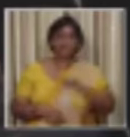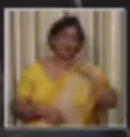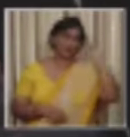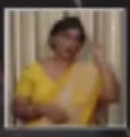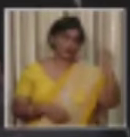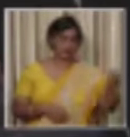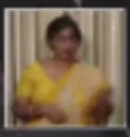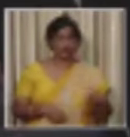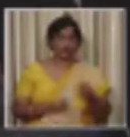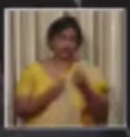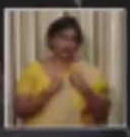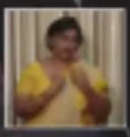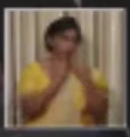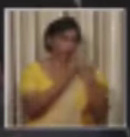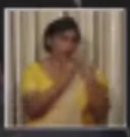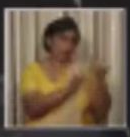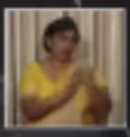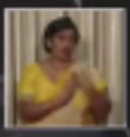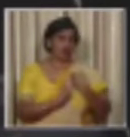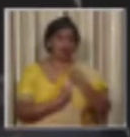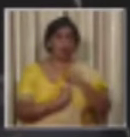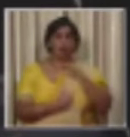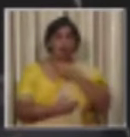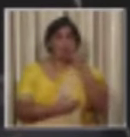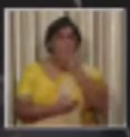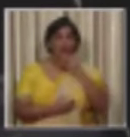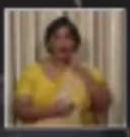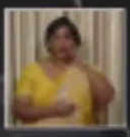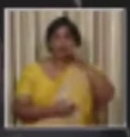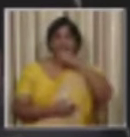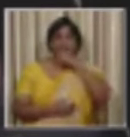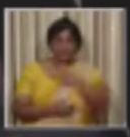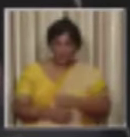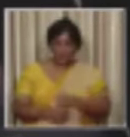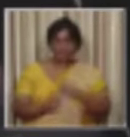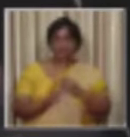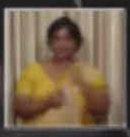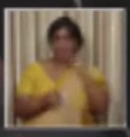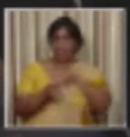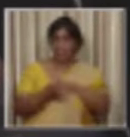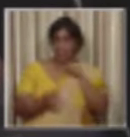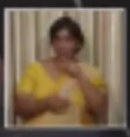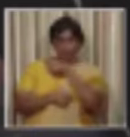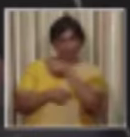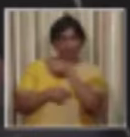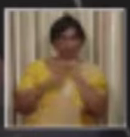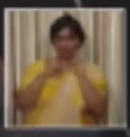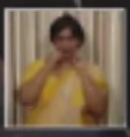ගැන පොඩ්ඩක් උපදෙස් පැතුවා. මන් දන්නේ ඌරු සීයා ජනාධිපති ලේකම් කාර්යාලයේද ඉන්නේ කියලා.